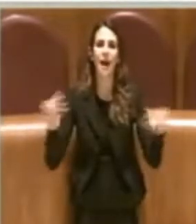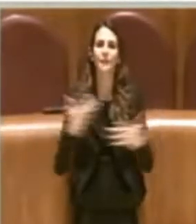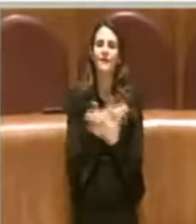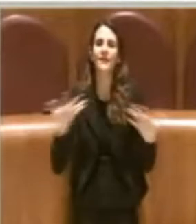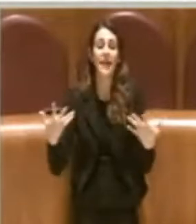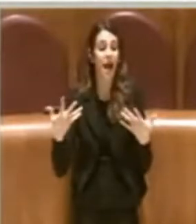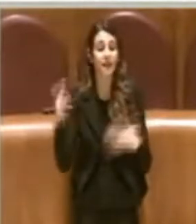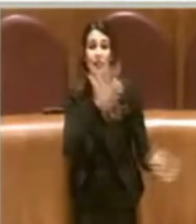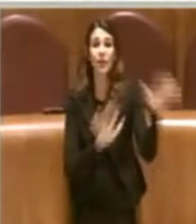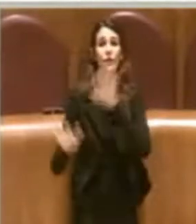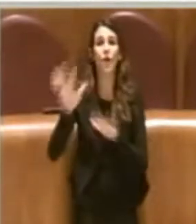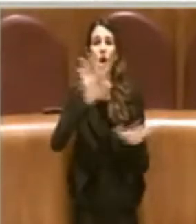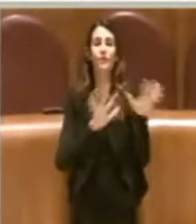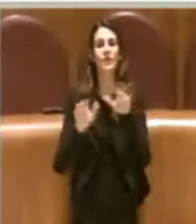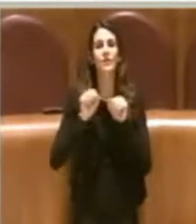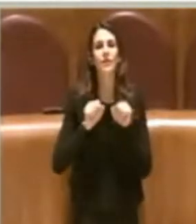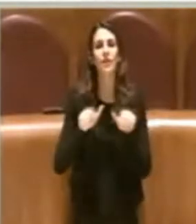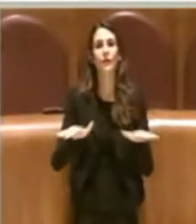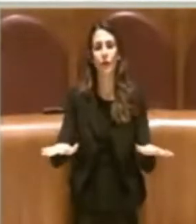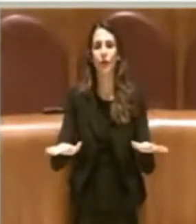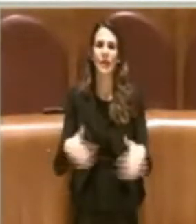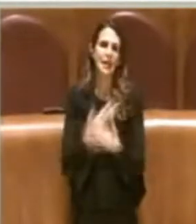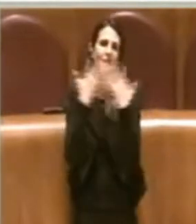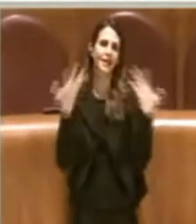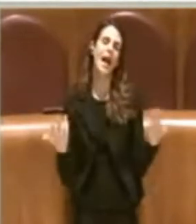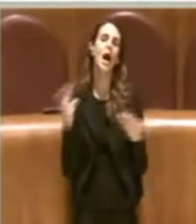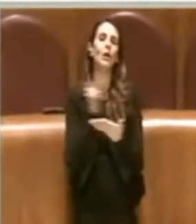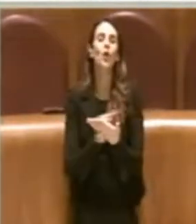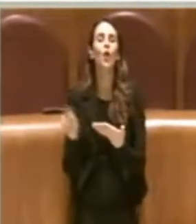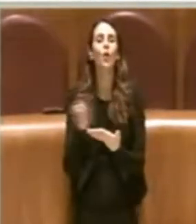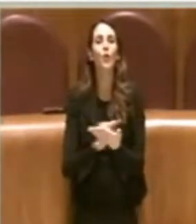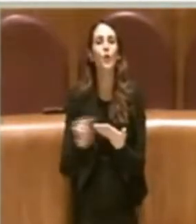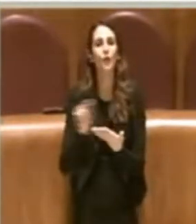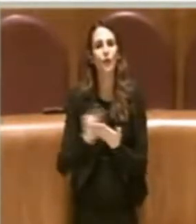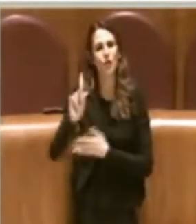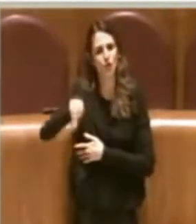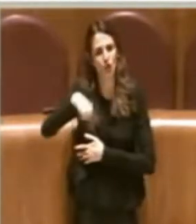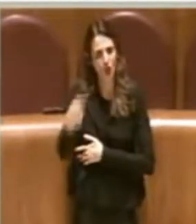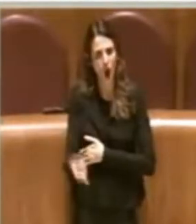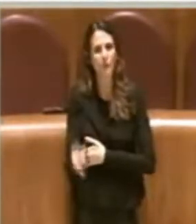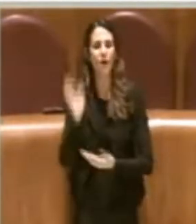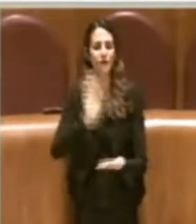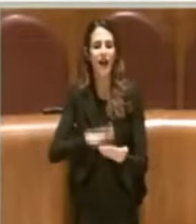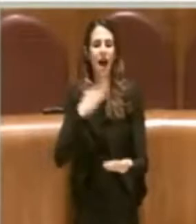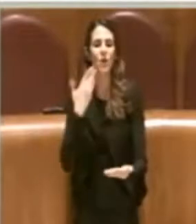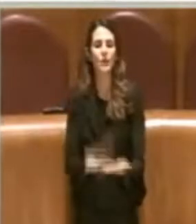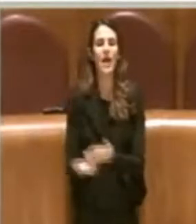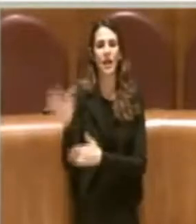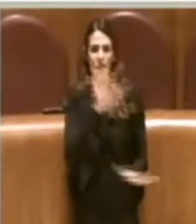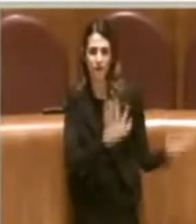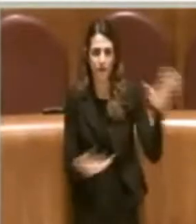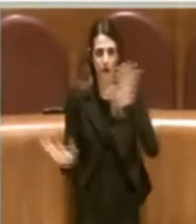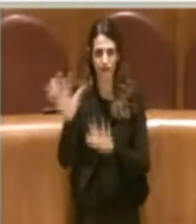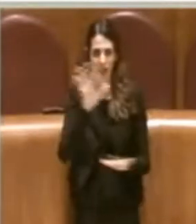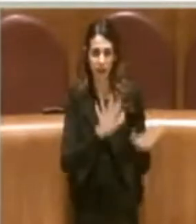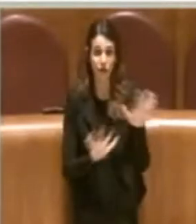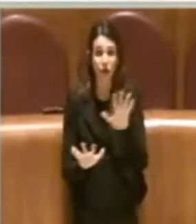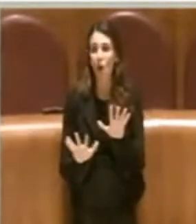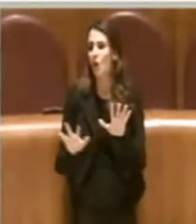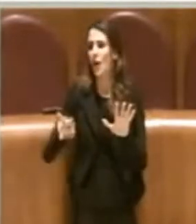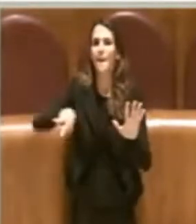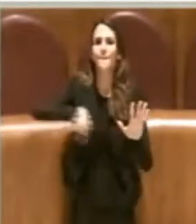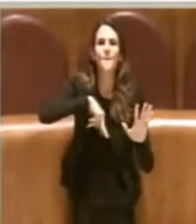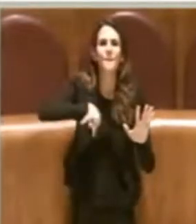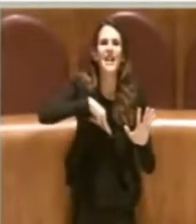queste informazioni. Ovviamente poi gli uffici saranno loro a valutare quali sono le informazioni soggette a privacy